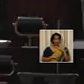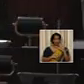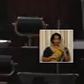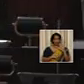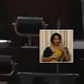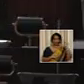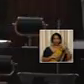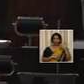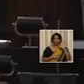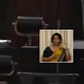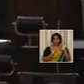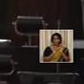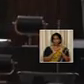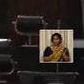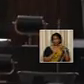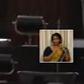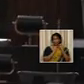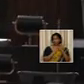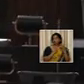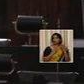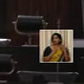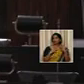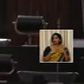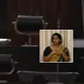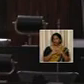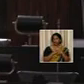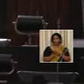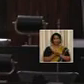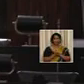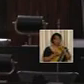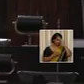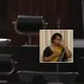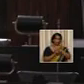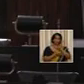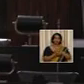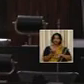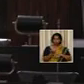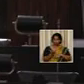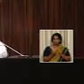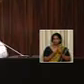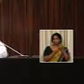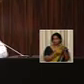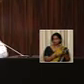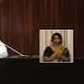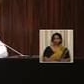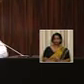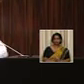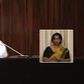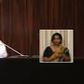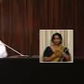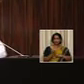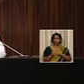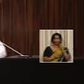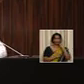98 98න් 19 බී දරණ ස්ථානයේ පදිංචි W හේමලාල් ජයසිරි මහතාගෙන් ලැබුණු පෙස්සම පිළිගන්වනවා. පෙස්සම්